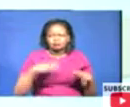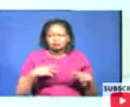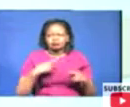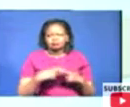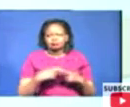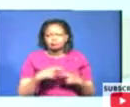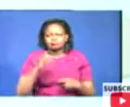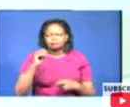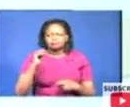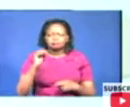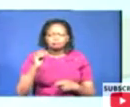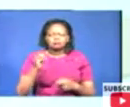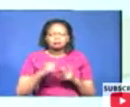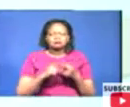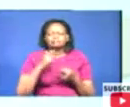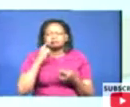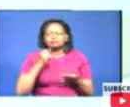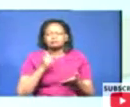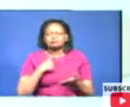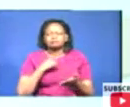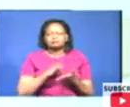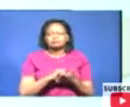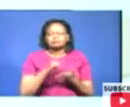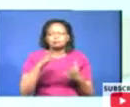Ngoro akachukua mimi akaniambia hii mtu ni Masua amekosa.